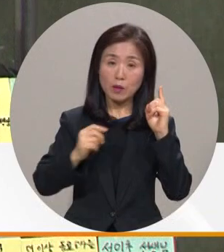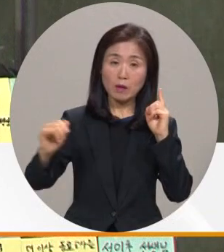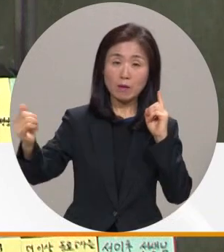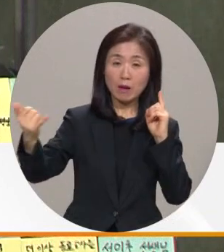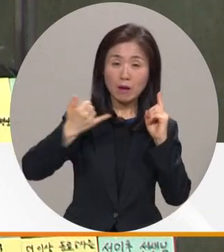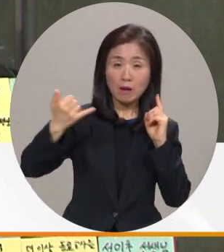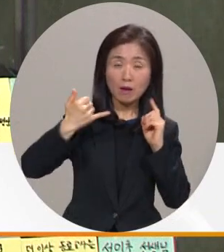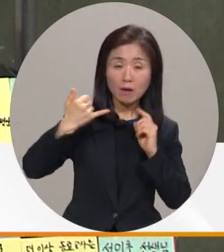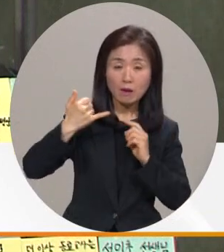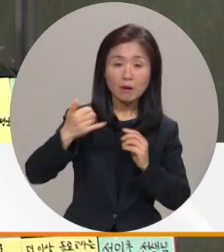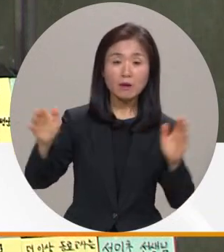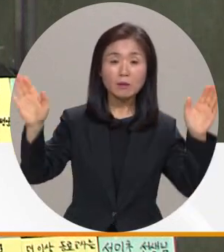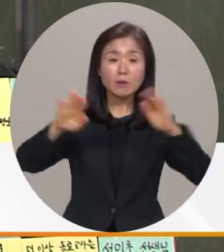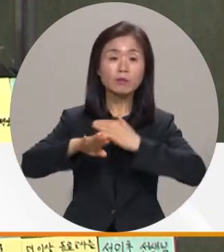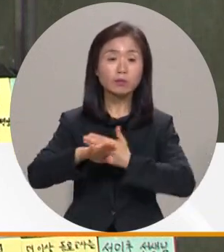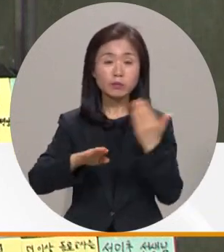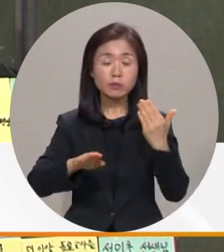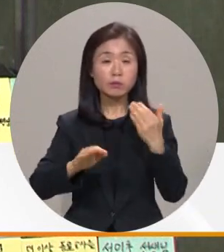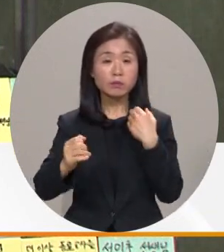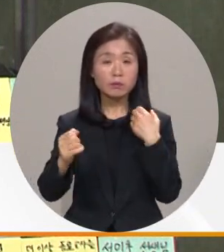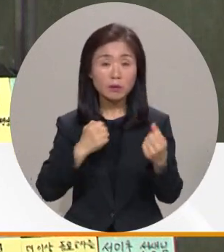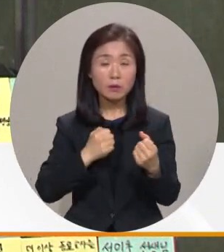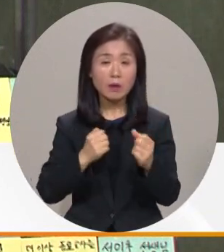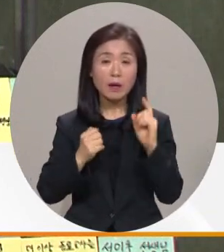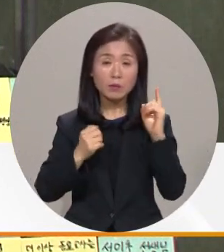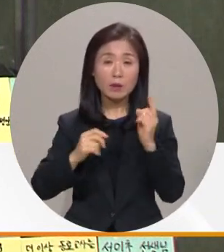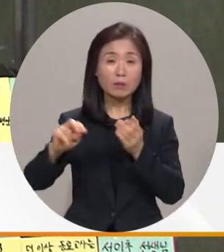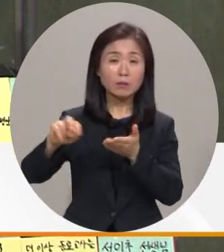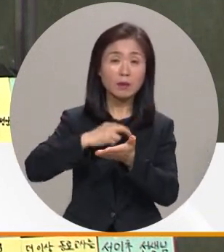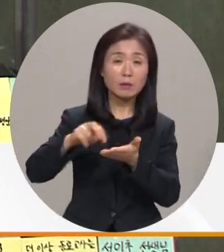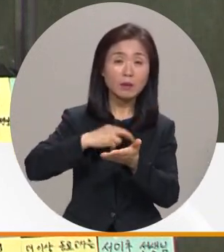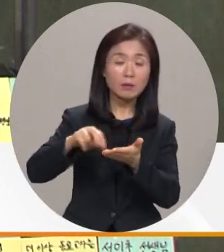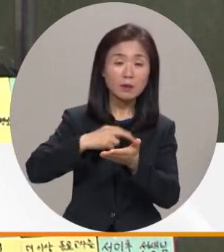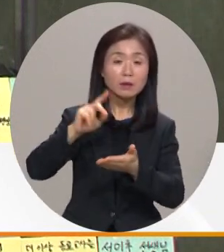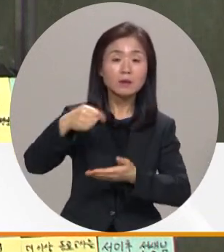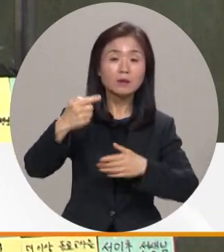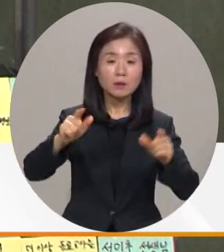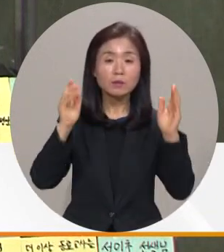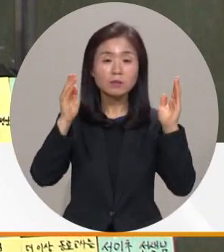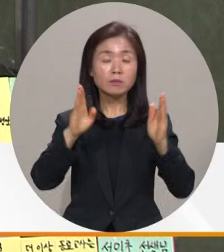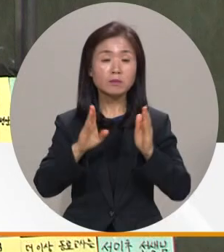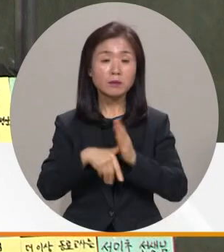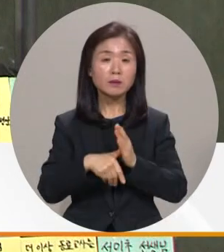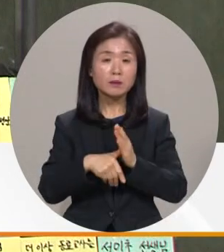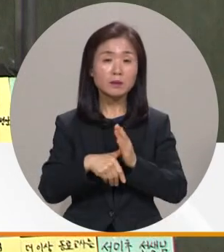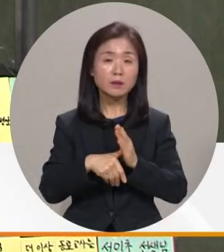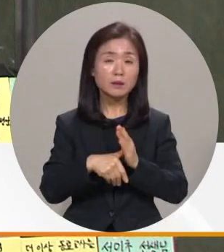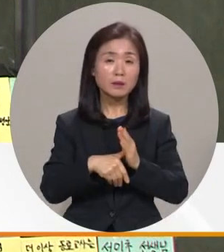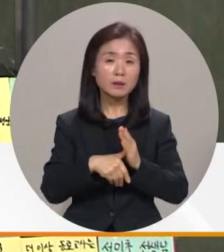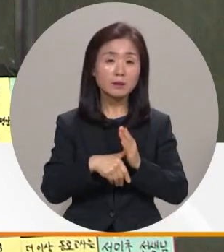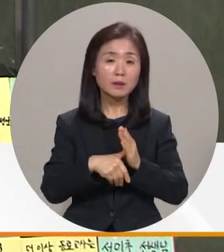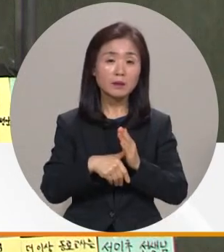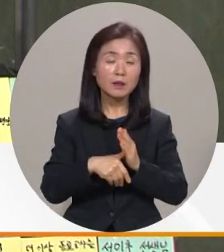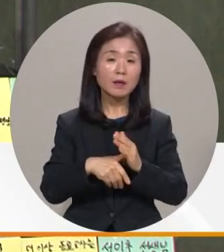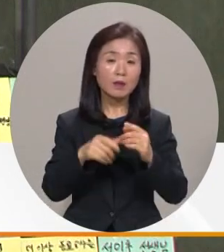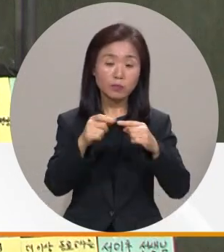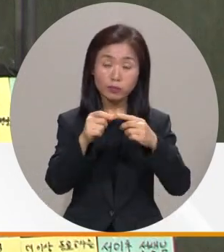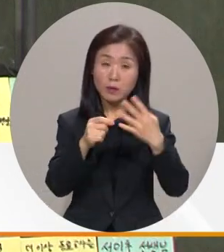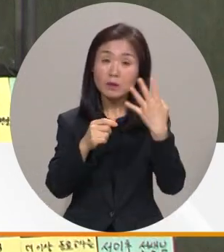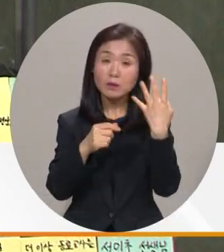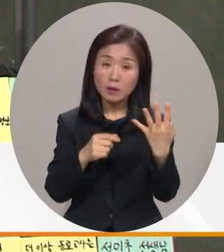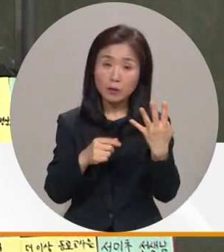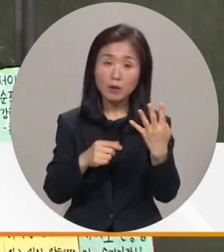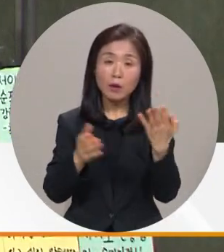전화하고 밤 9시에 개인 핸드폰으로 문자하고 다음날 수업 시간에 일방적으로 네 차례의